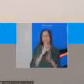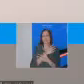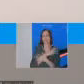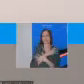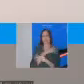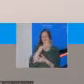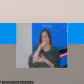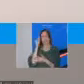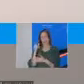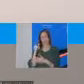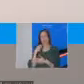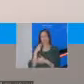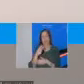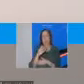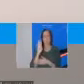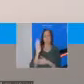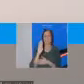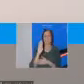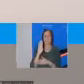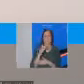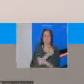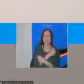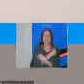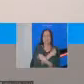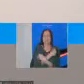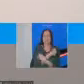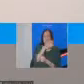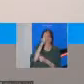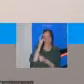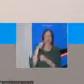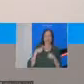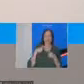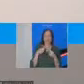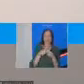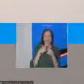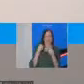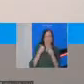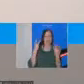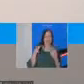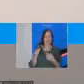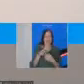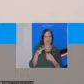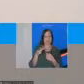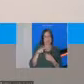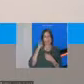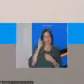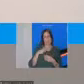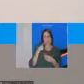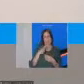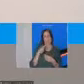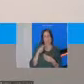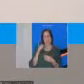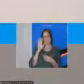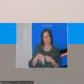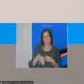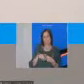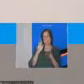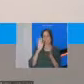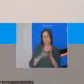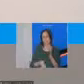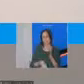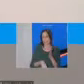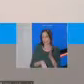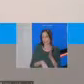לא אוהבת את טראמפ, ורואים שביבי נתניהו מחבק את טראמפ ויש להם קשר נפלא, אז אני חייבת להגיד שזה